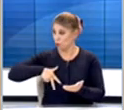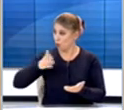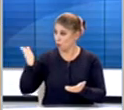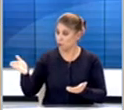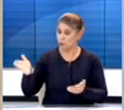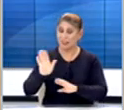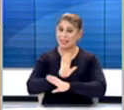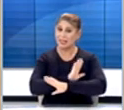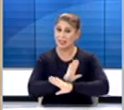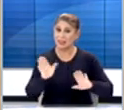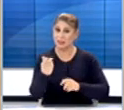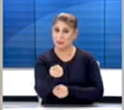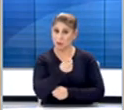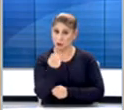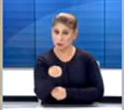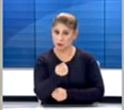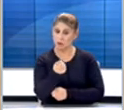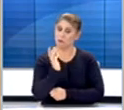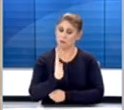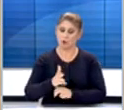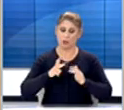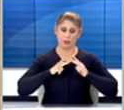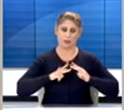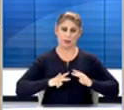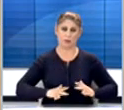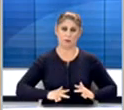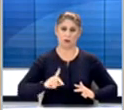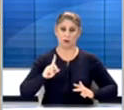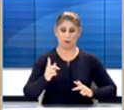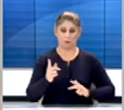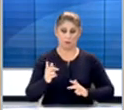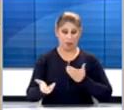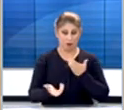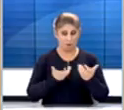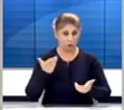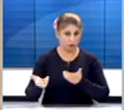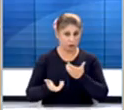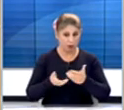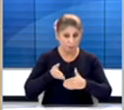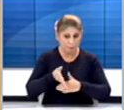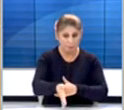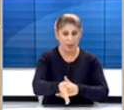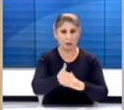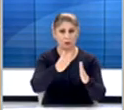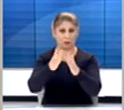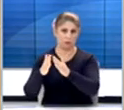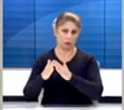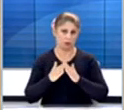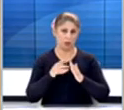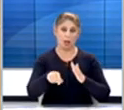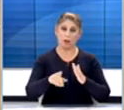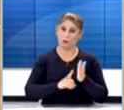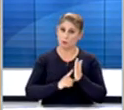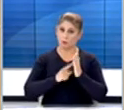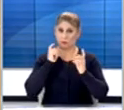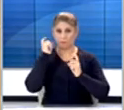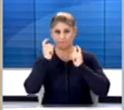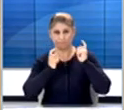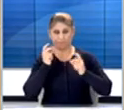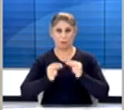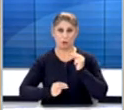ούτε κανείς στην πυροσβεστική μπορεί να είναι ικανοποιημένος όταν μια φωτιά μπαίνει στον αστικό ιστό. Και αυτό είναι κάτι το οποίο πρέπει να μας προβληματίσει πάρα